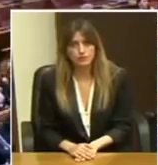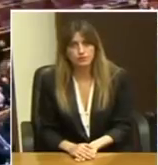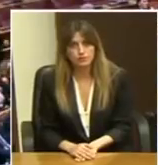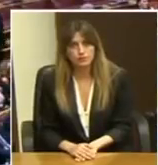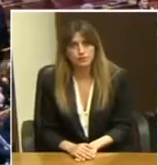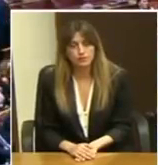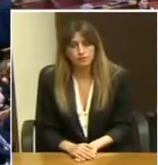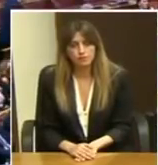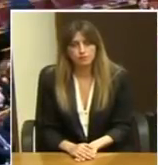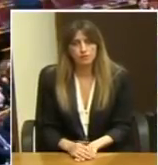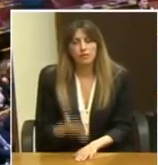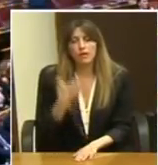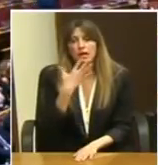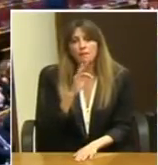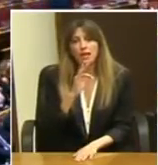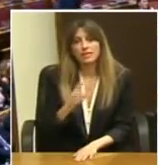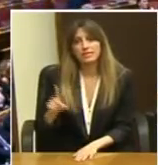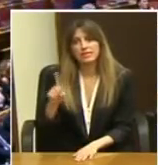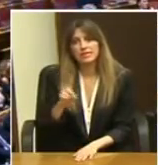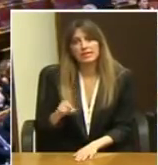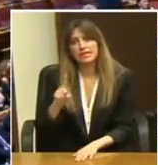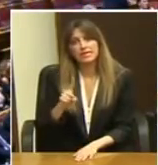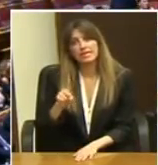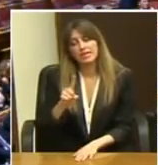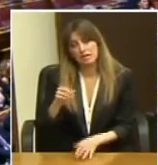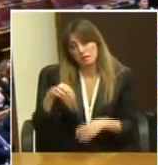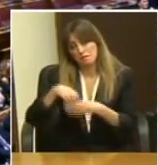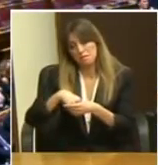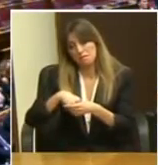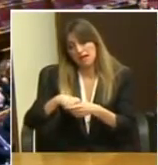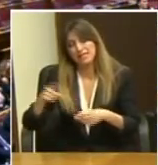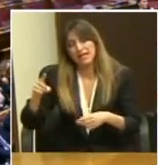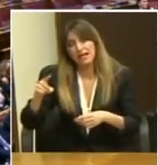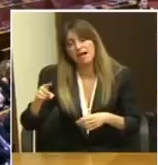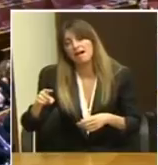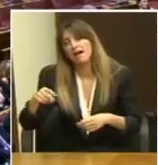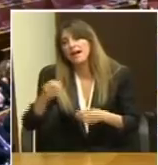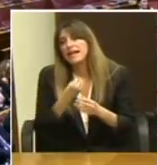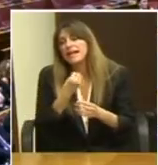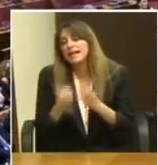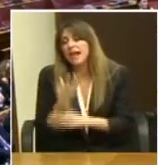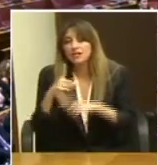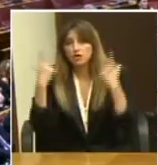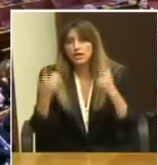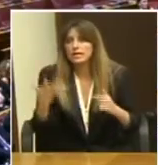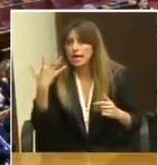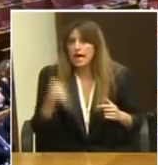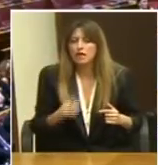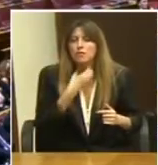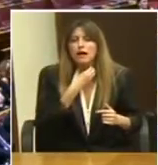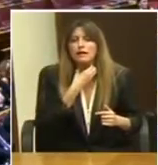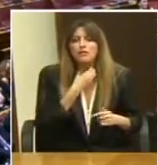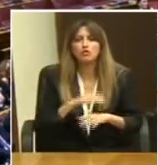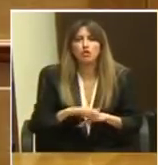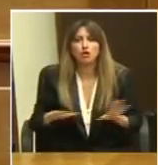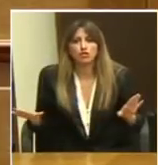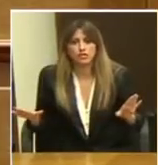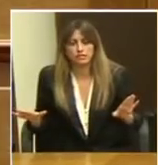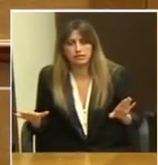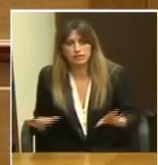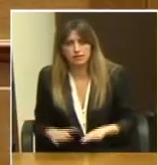Υποκατέστησε τη Νέα Δημοκρατία ο εφιάλτης. Αυτός που έφερε τα ακραία στοιχεία του λαός,